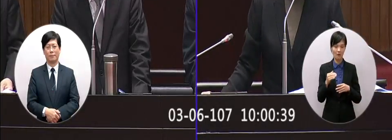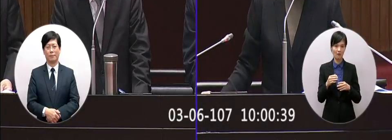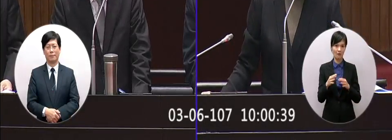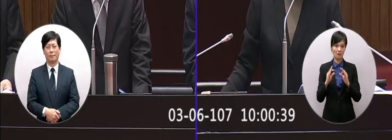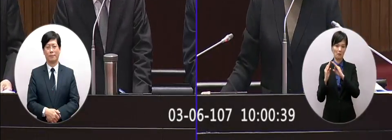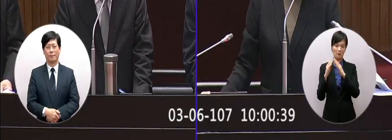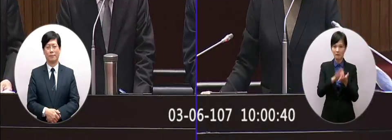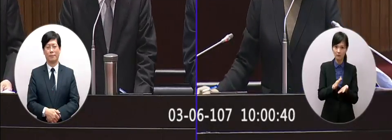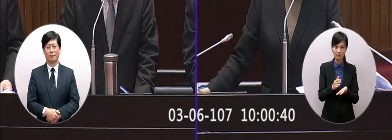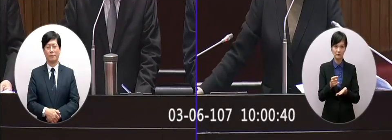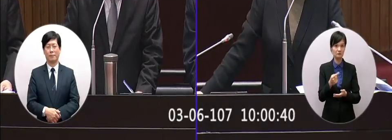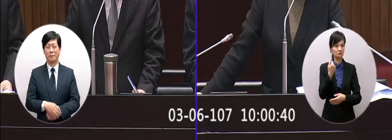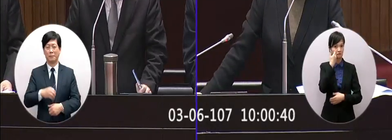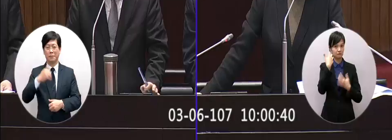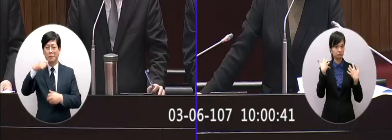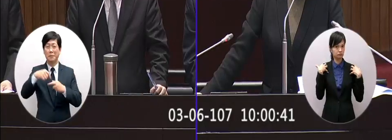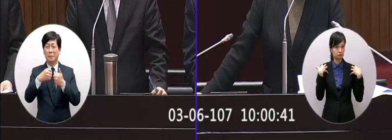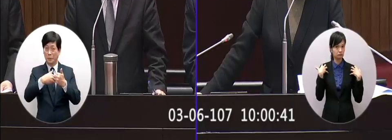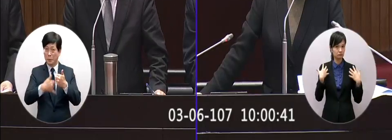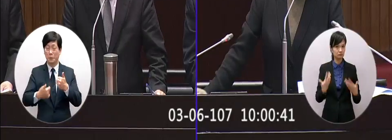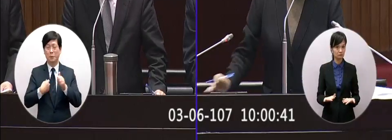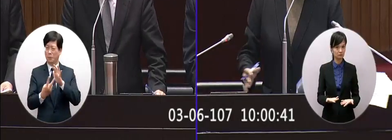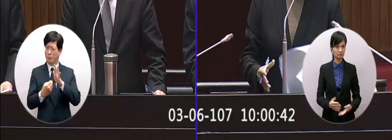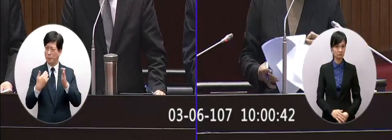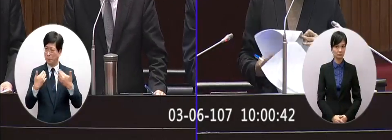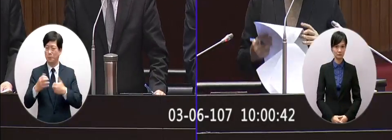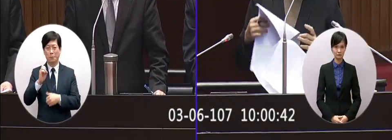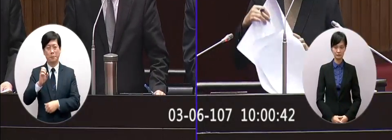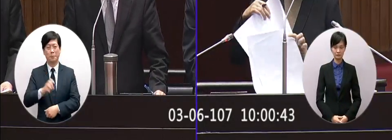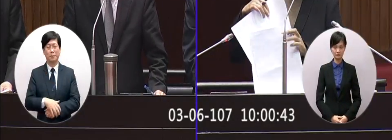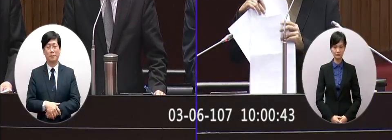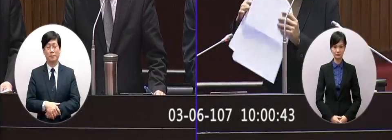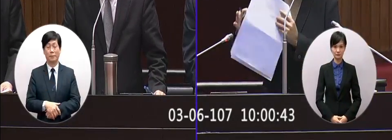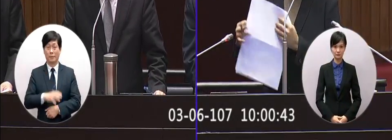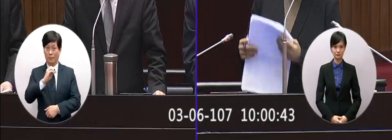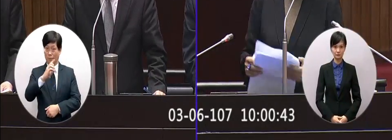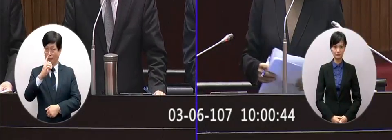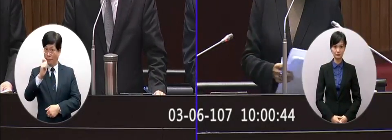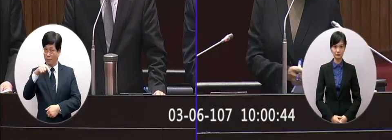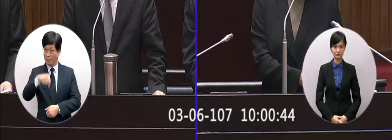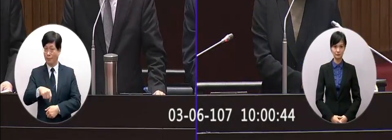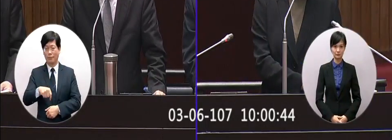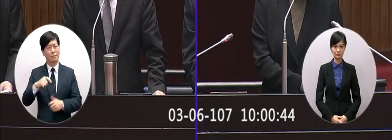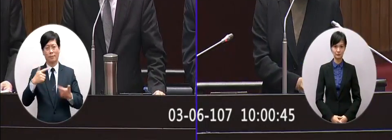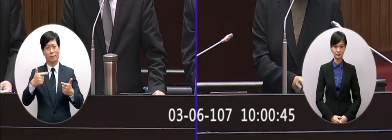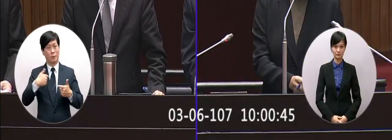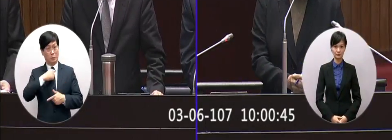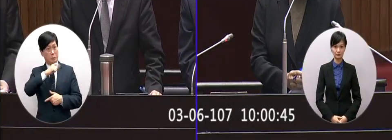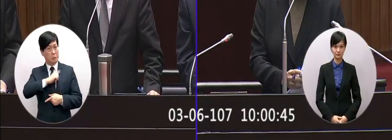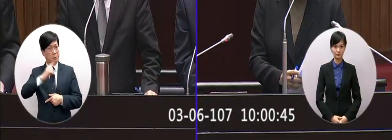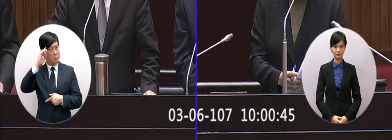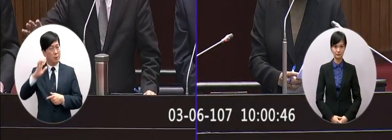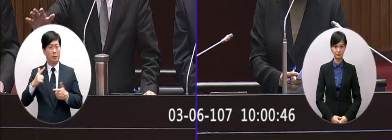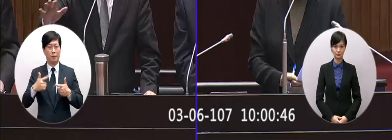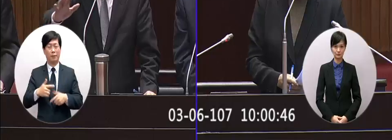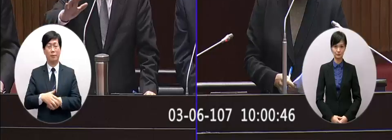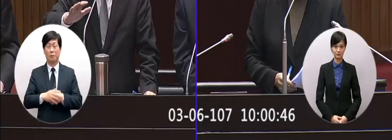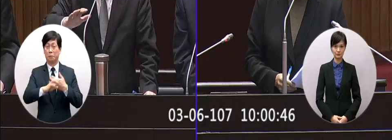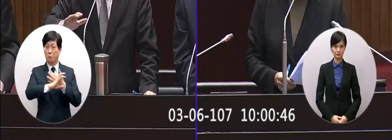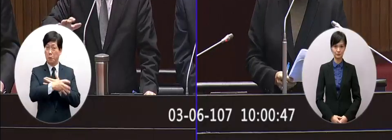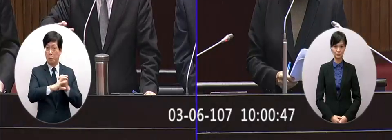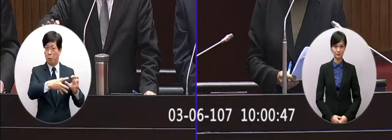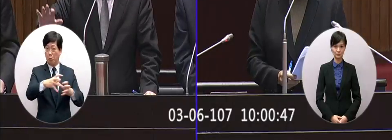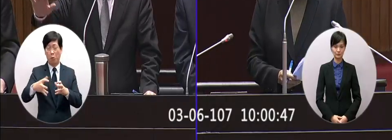要负责？ 高金委员，我清楚跟你说明，其实 ODA 这个不是台湾发明的啦，这在